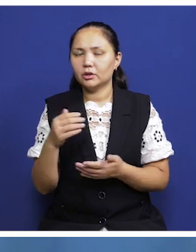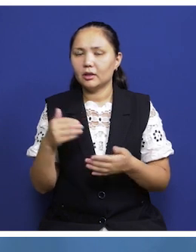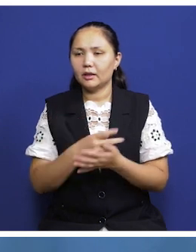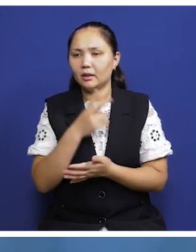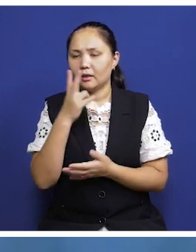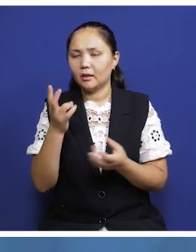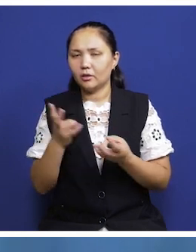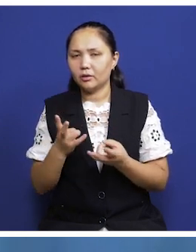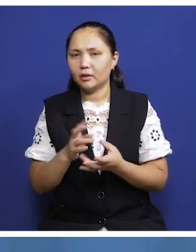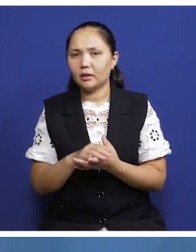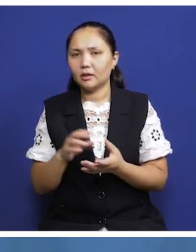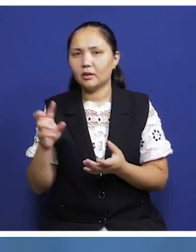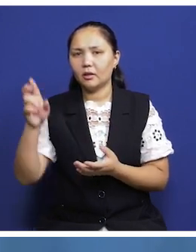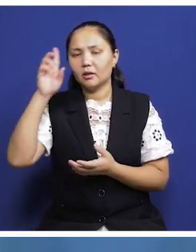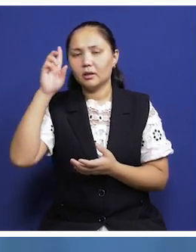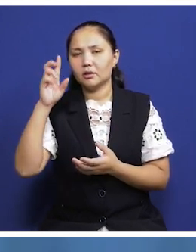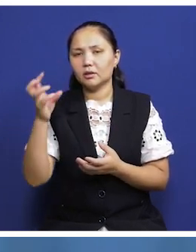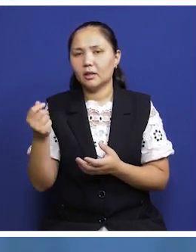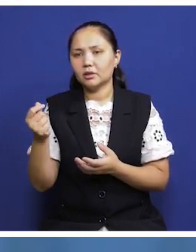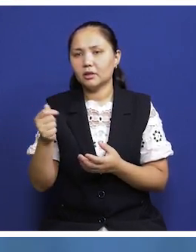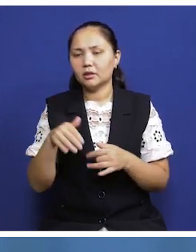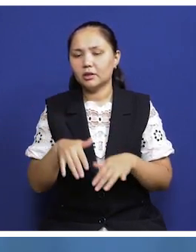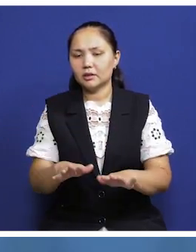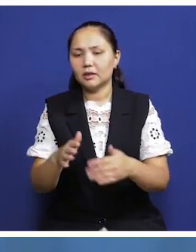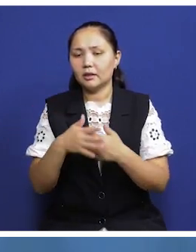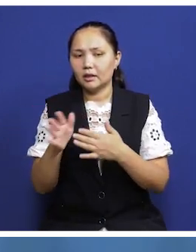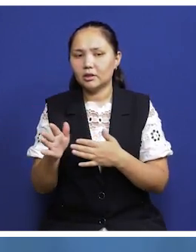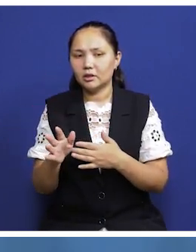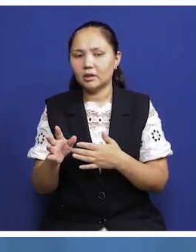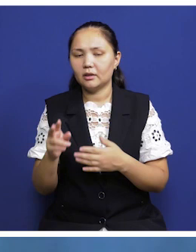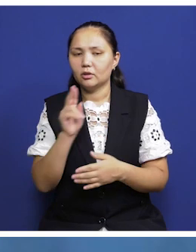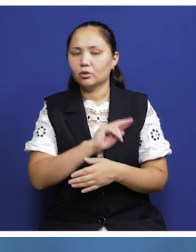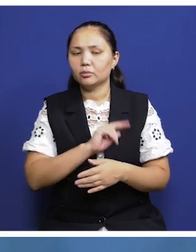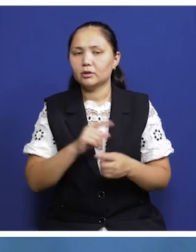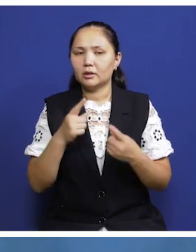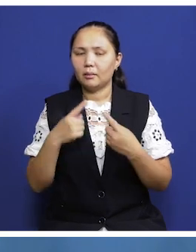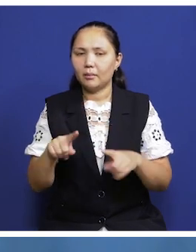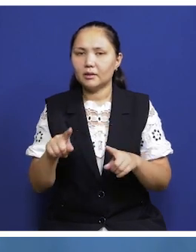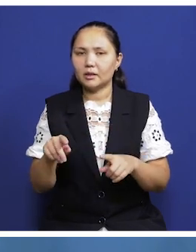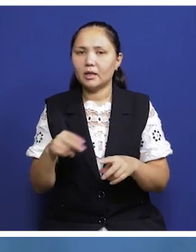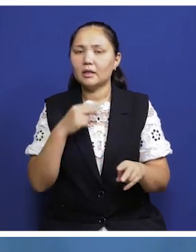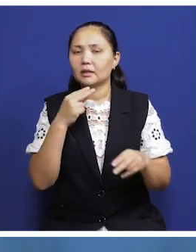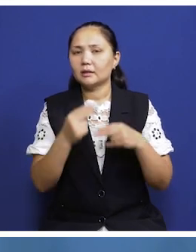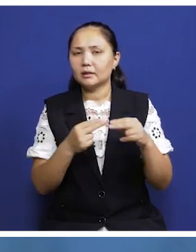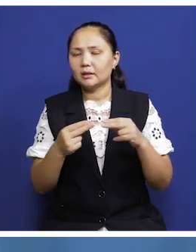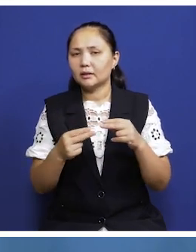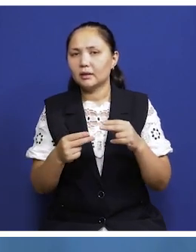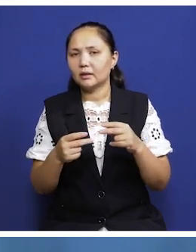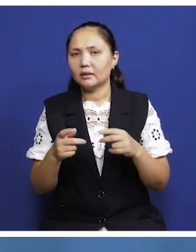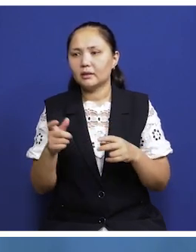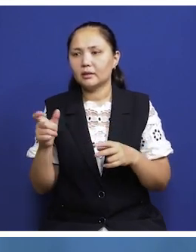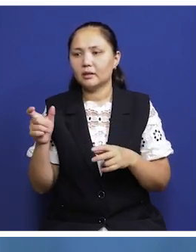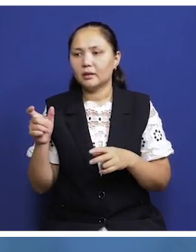шығу керекпіз. Мынау бюджет есебінен жасалынып отқан және ашылып отқан жұмыс орындарын бөлек және де мынау жеке әкімнің